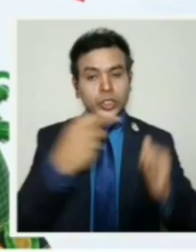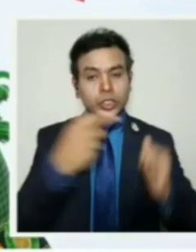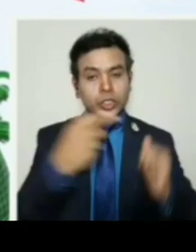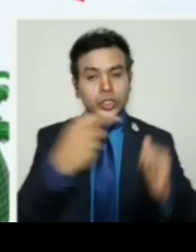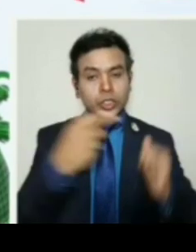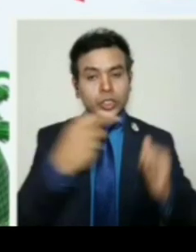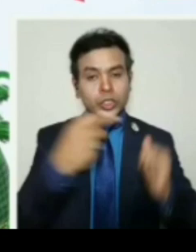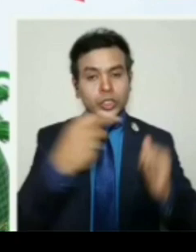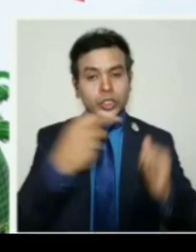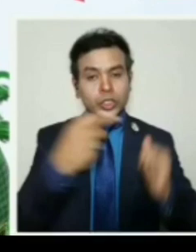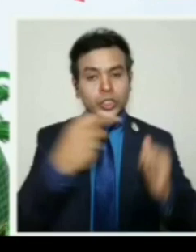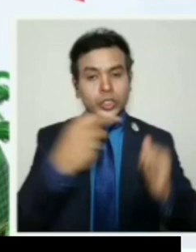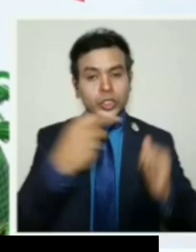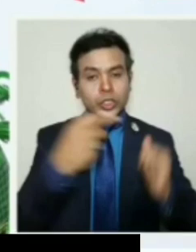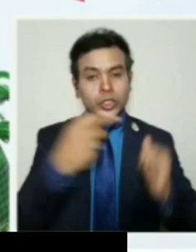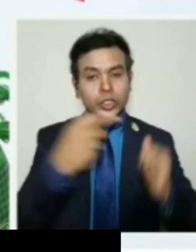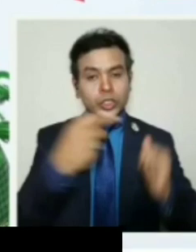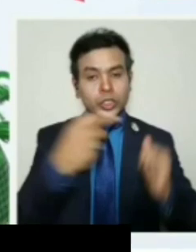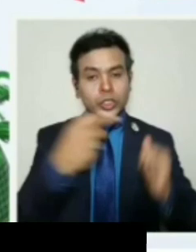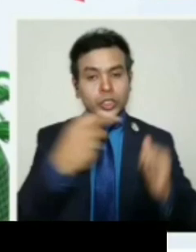আজকে 7 জুন 2020,